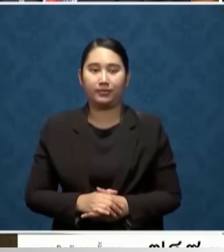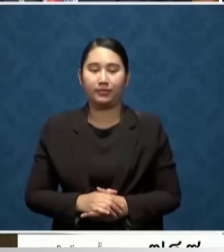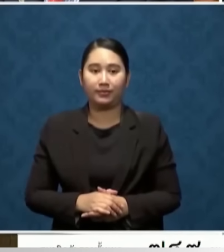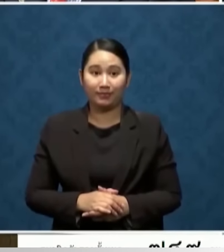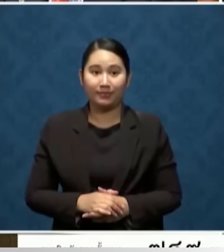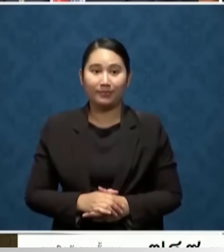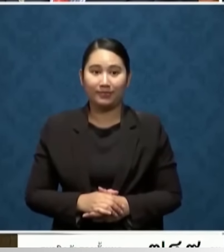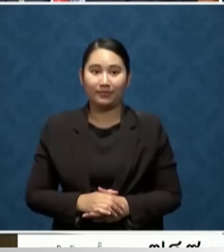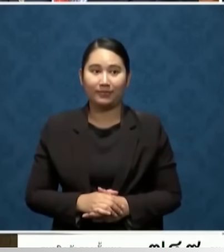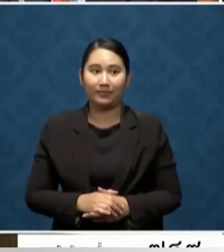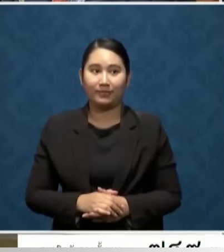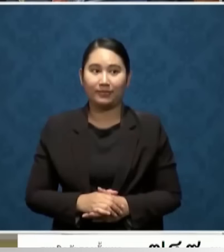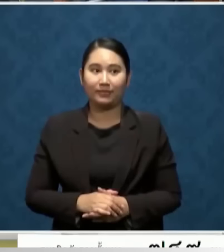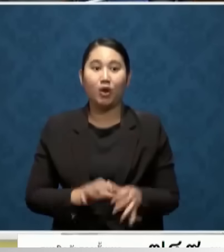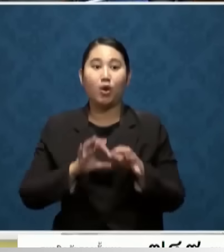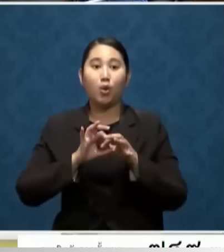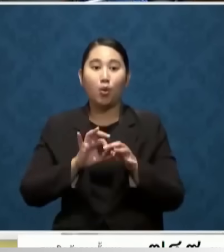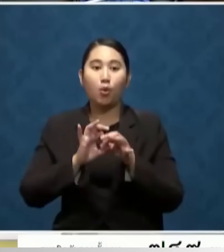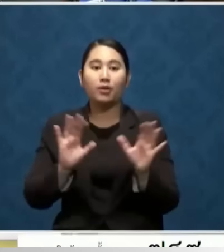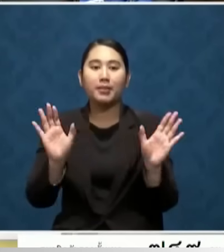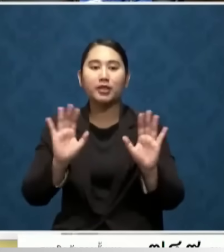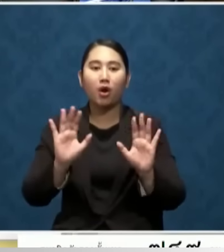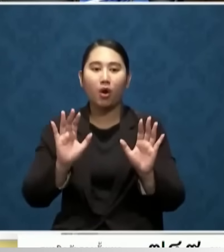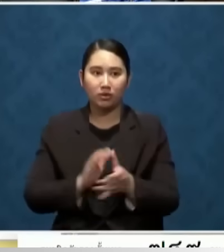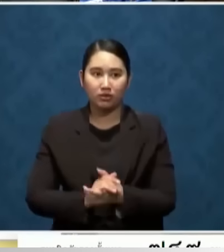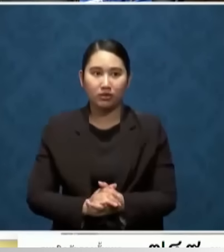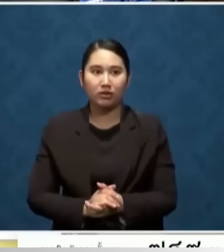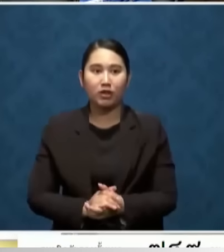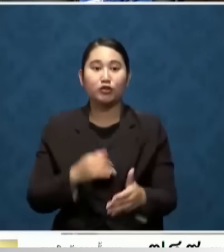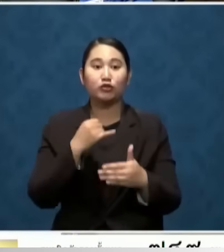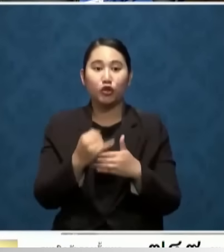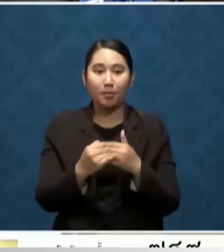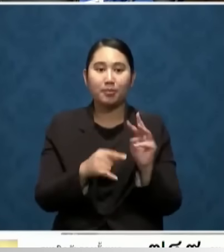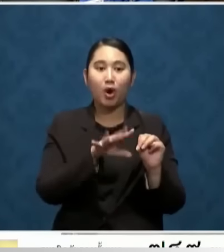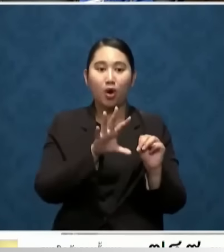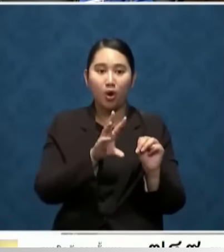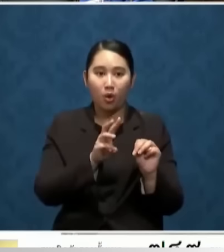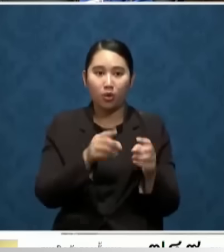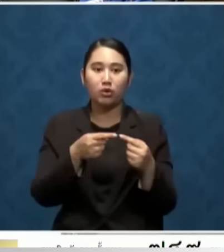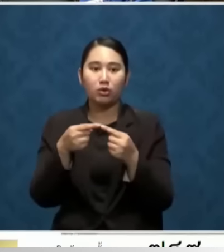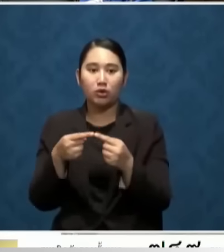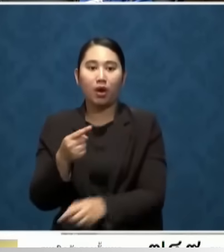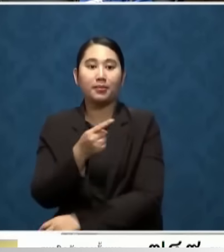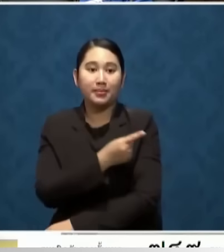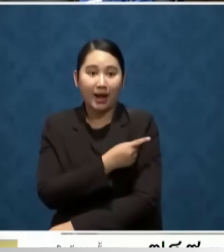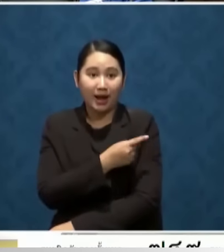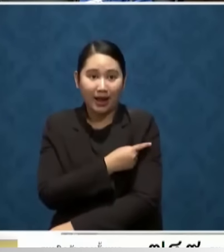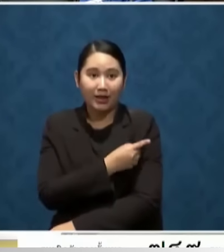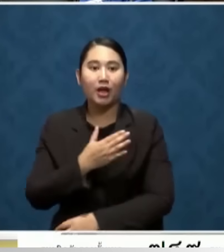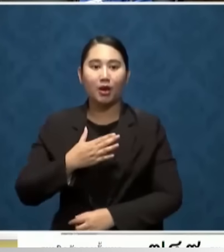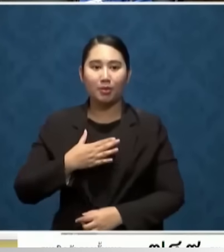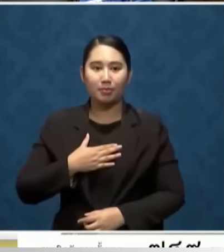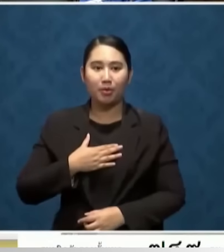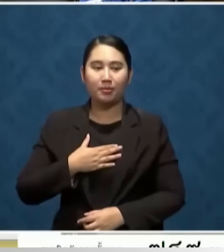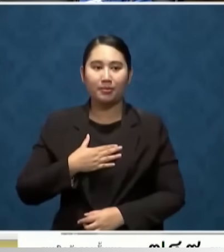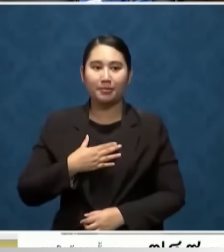เพราะฉะนั้นเนี่ยไม่ต้องกังวลครับท่านบอกว่าม.6ขึ้นมหาวิทยาลัยเรื่องของวินยูชนผมรัดกุม